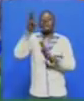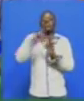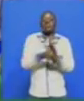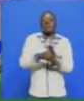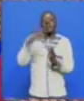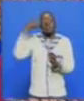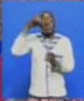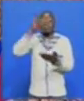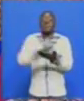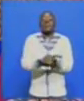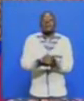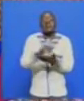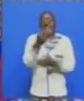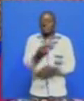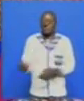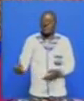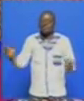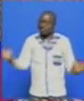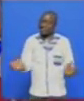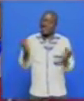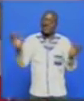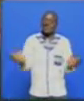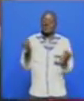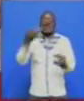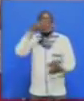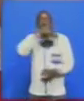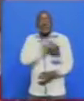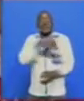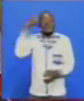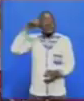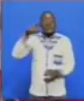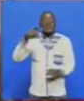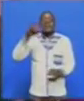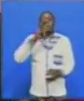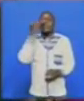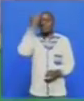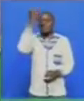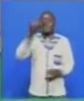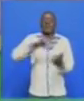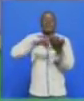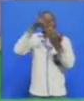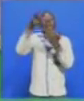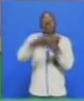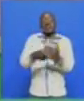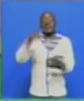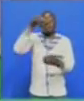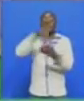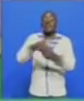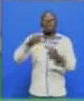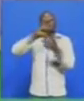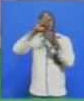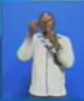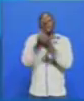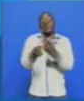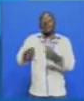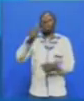structures, c'est une manière d'encourager et de favoriser l'éclosion d'idées et de projets innovants dans le secteur